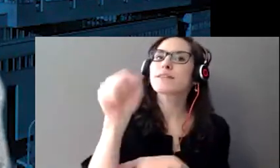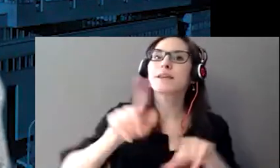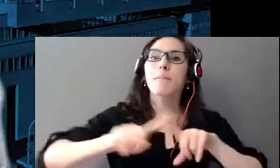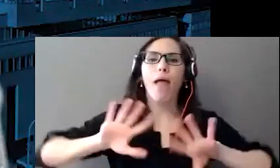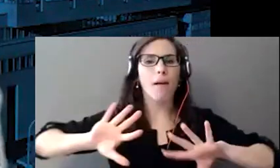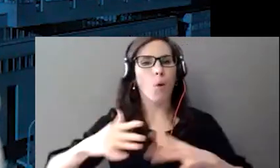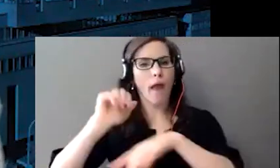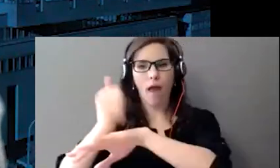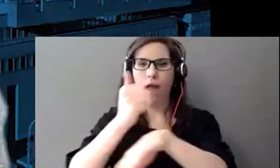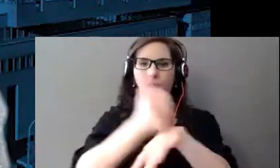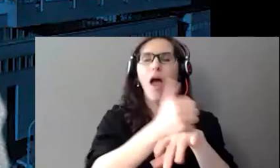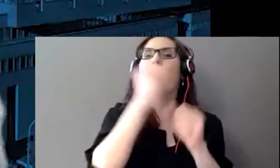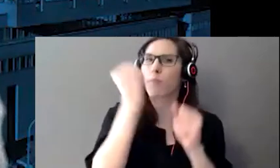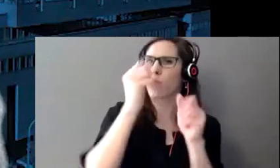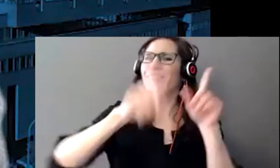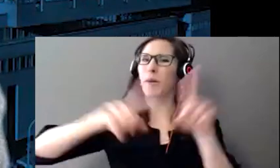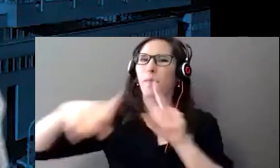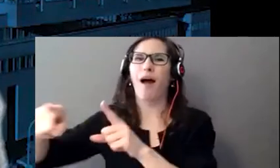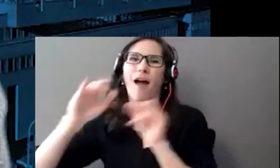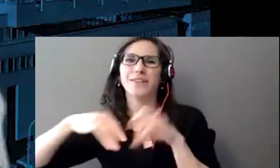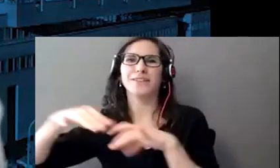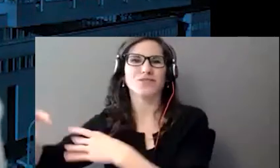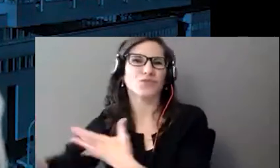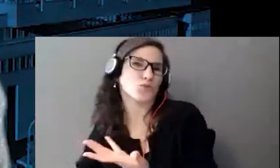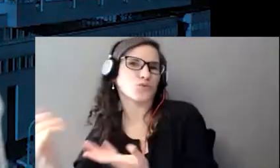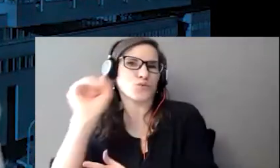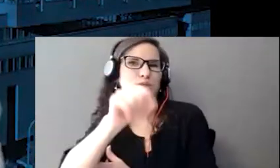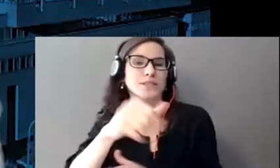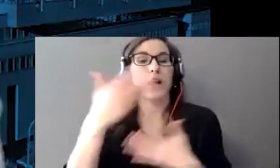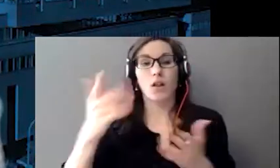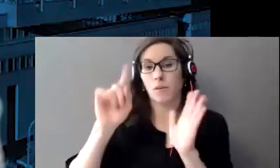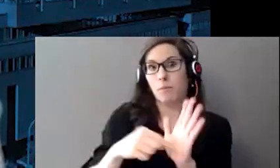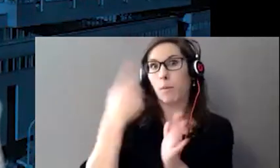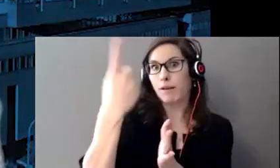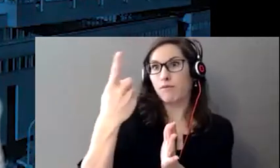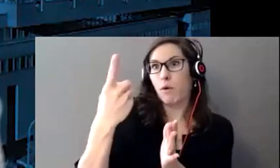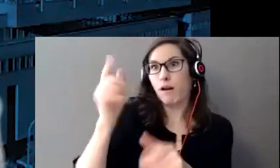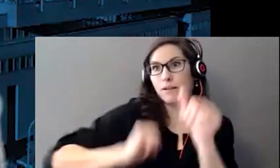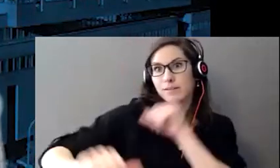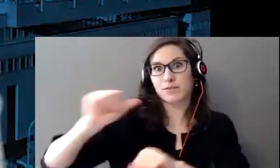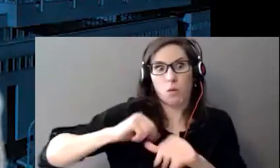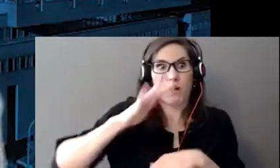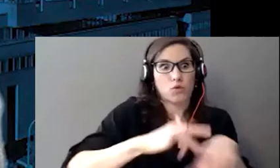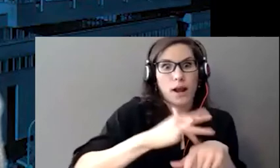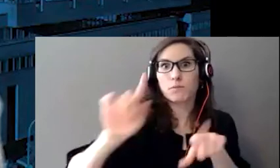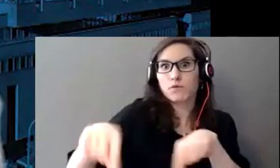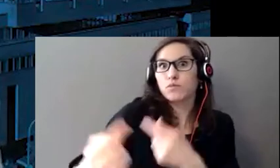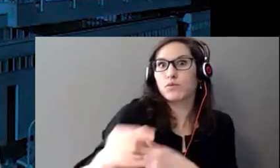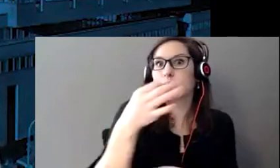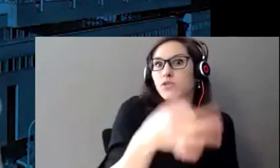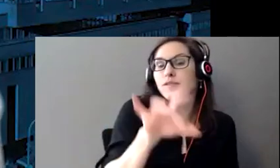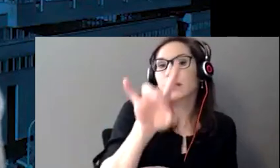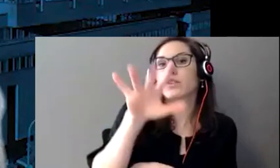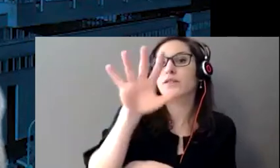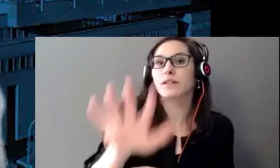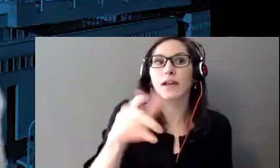d'un individu à l'autre et là pour la première fois dans l'histoire de l'UQAM depuis 1985 la partie aménagement touche